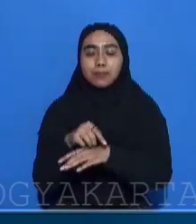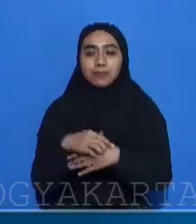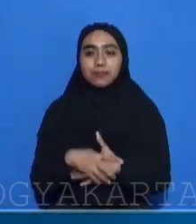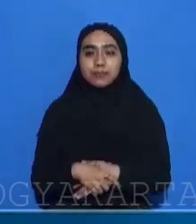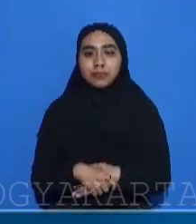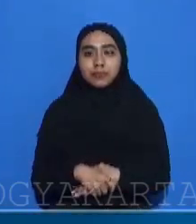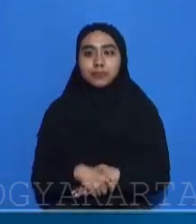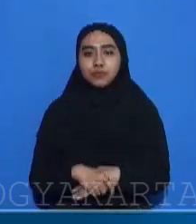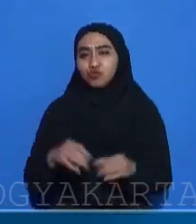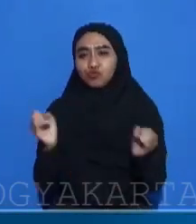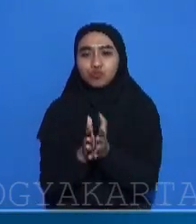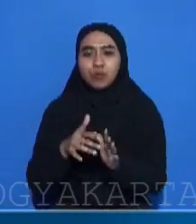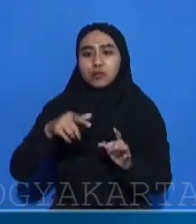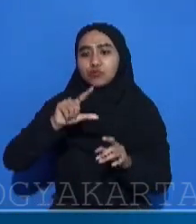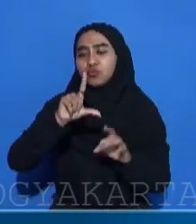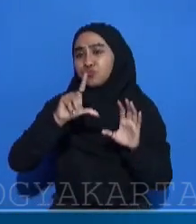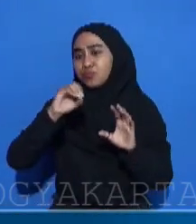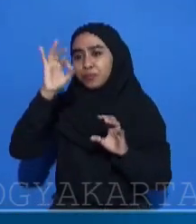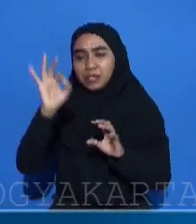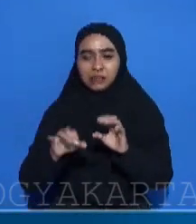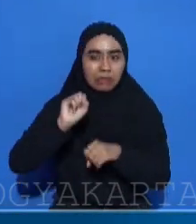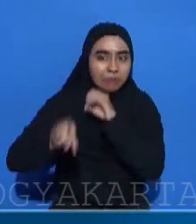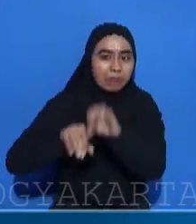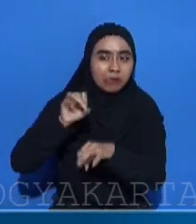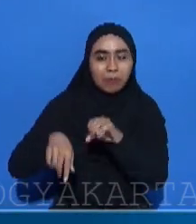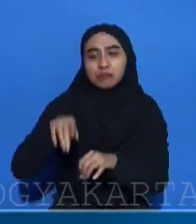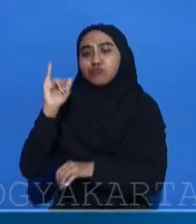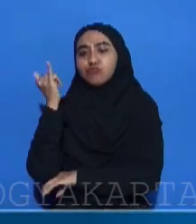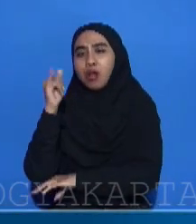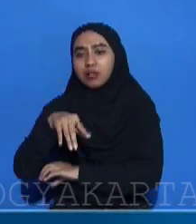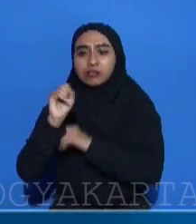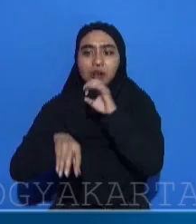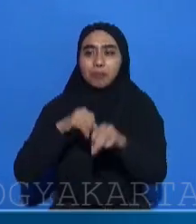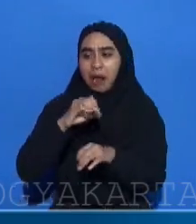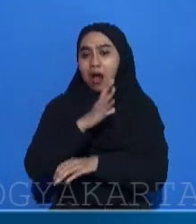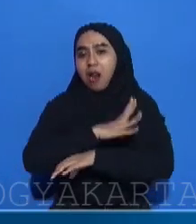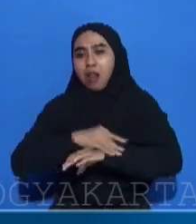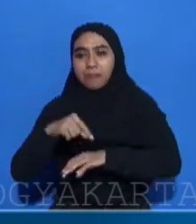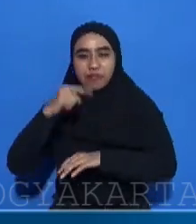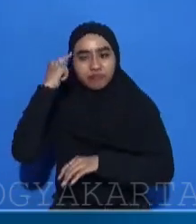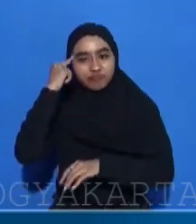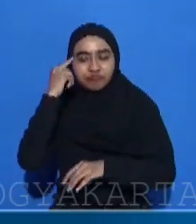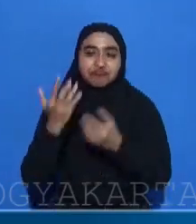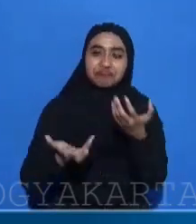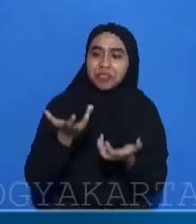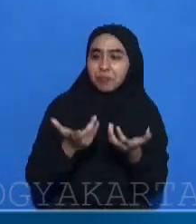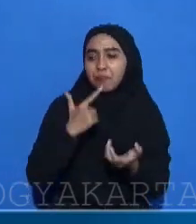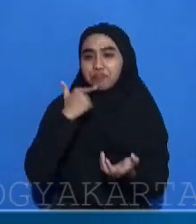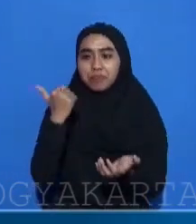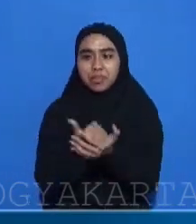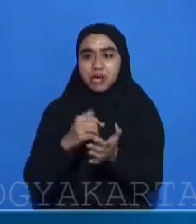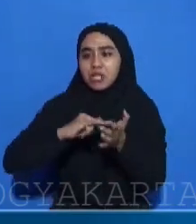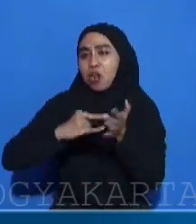lebih dari 70% sampah di Yogyakarta didominasi sampah organik hal ini menjadi pertimbangan penting dalam penerapan teknologi